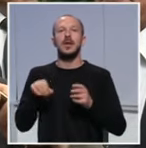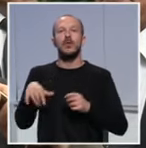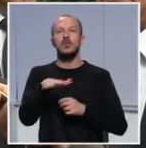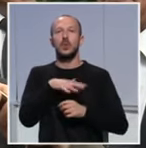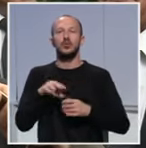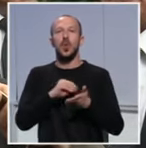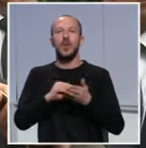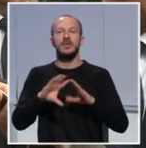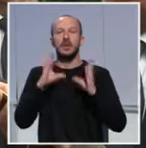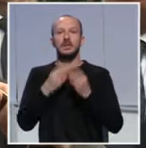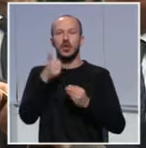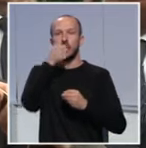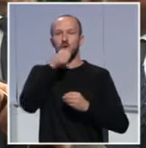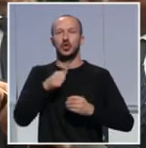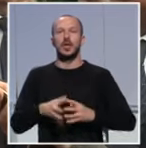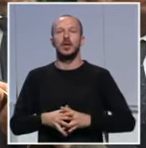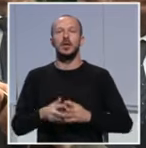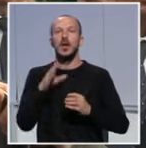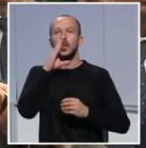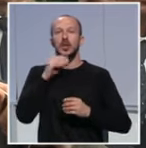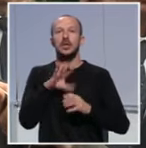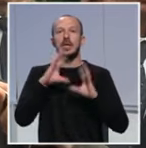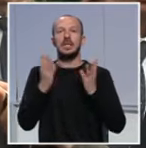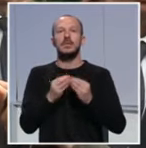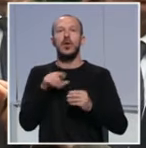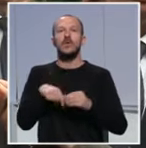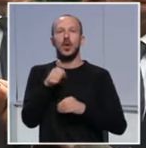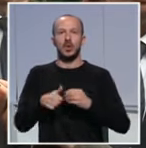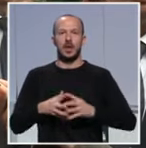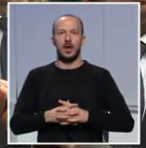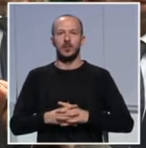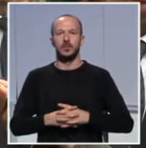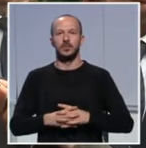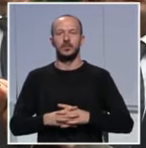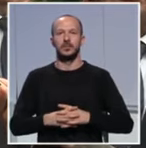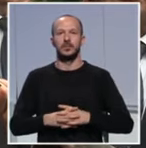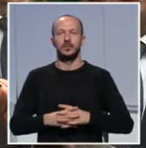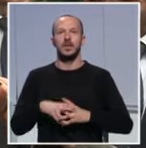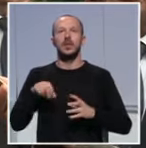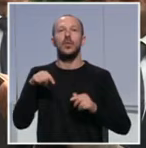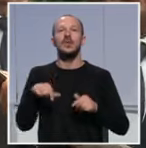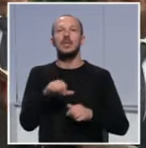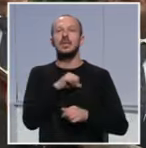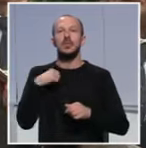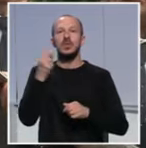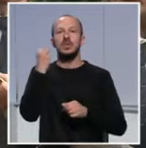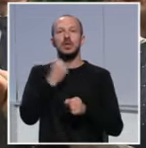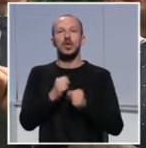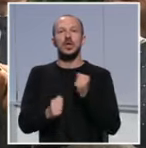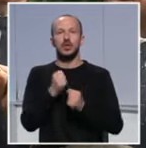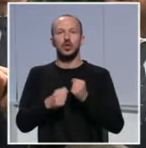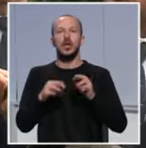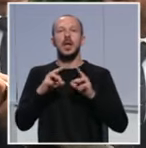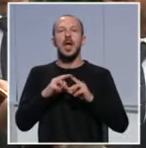prostorima opravda sve ono što se priča sve ove godine, da je ovdje Srbi su samo činili zločine, a da